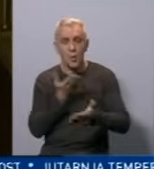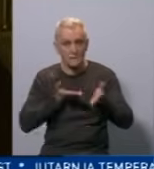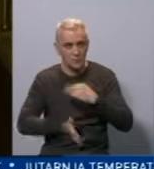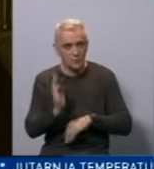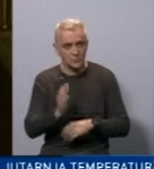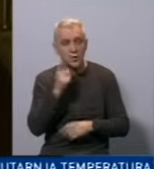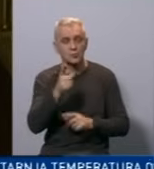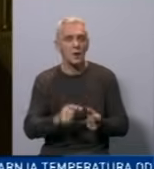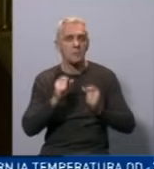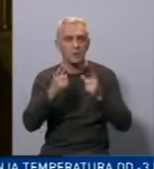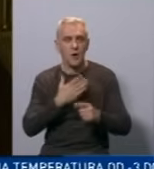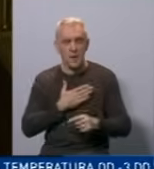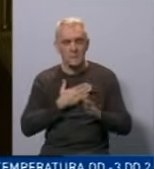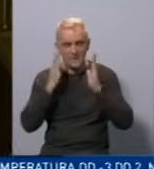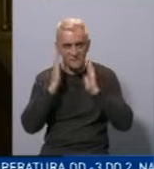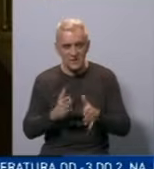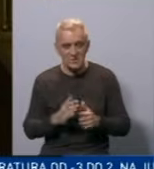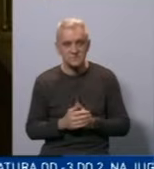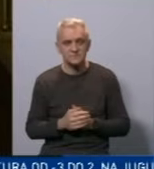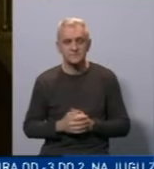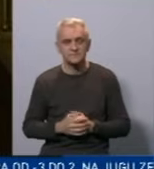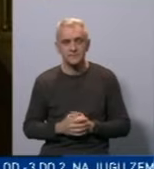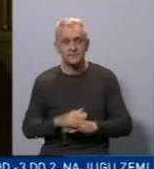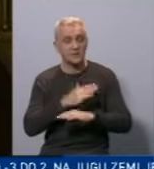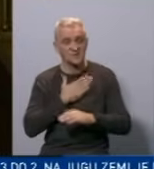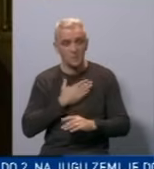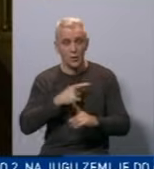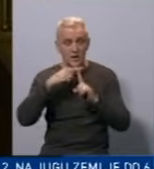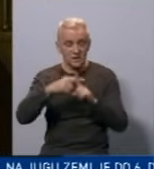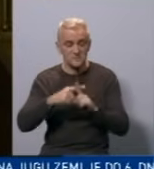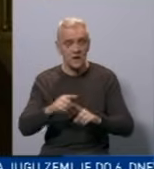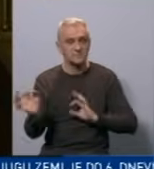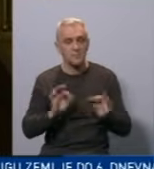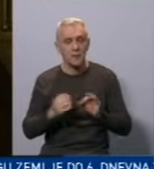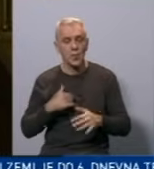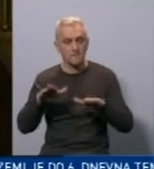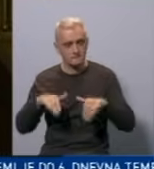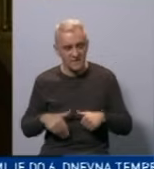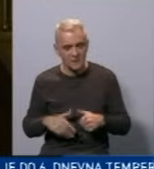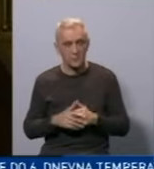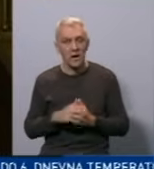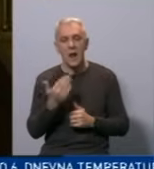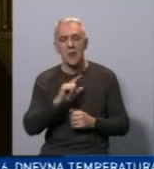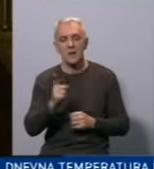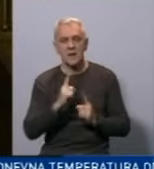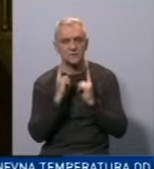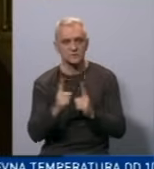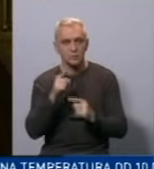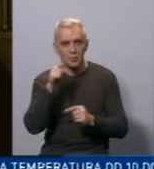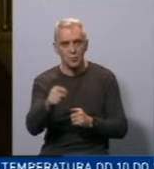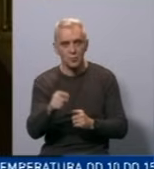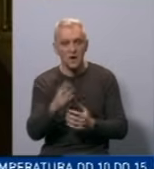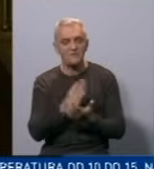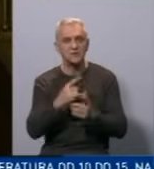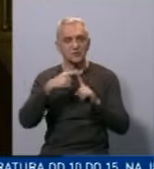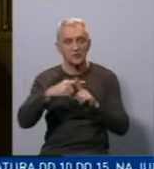ujedno poruka i nama vjernicima da svoje križeve životne spremno prihvatimo, ali da se ne zadržimo na njima, nego da po